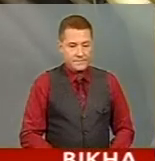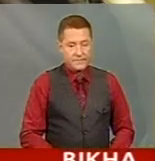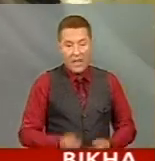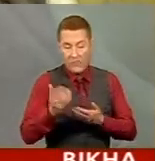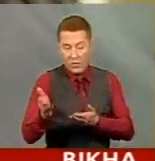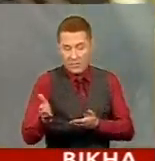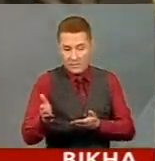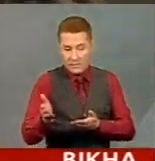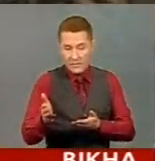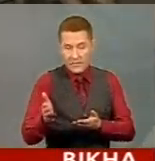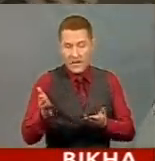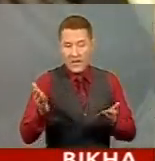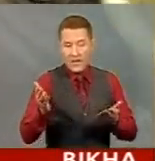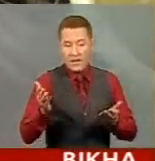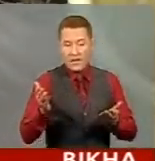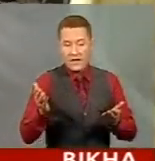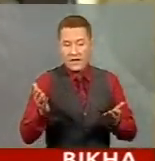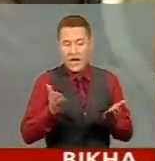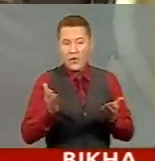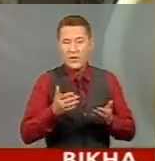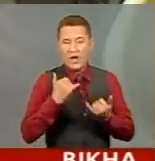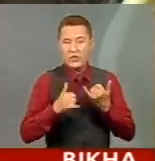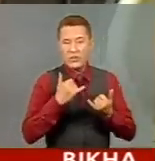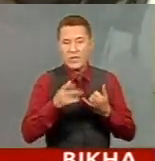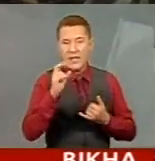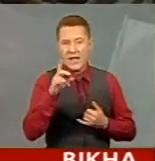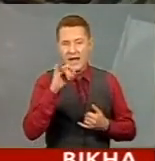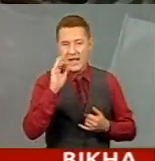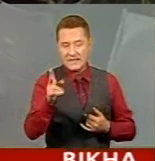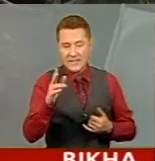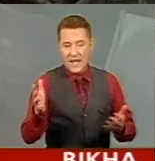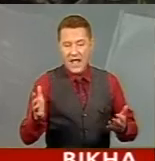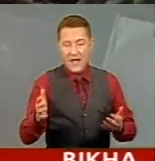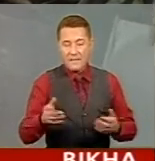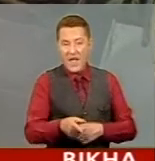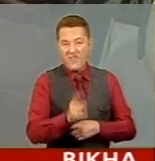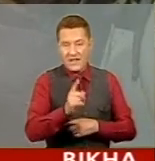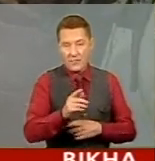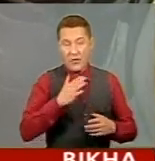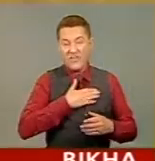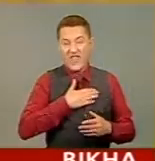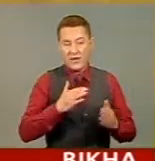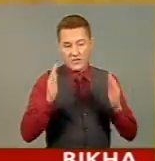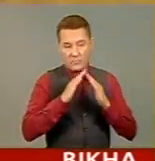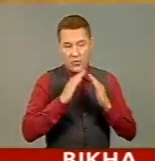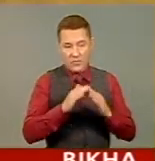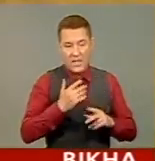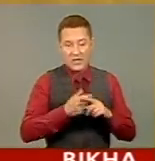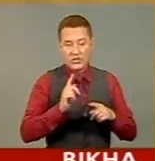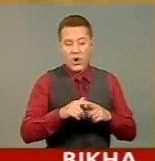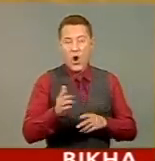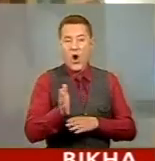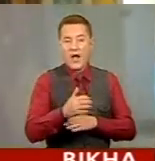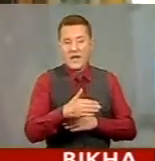он. Какой-то там муж сказал, желтый карасик, это мы выловили в доме в нашем. Вот он. Цього карасика